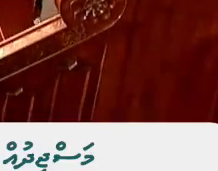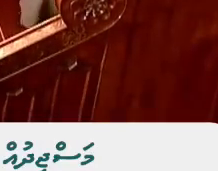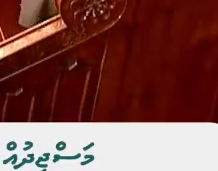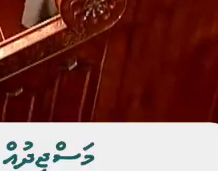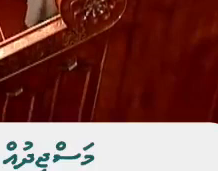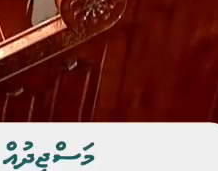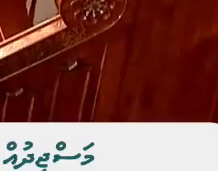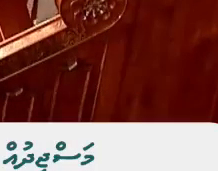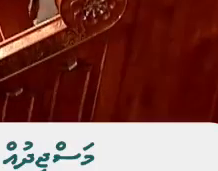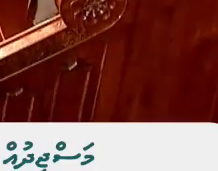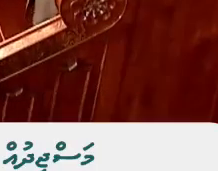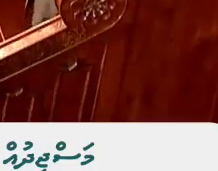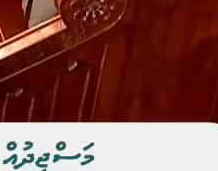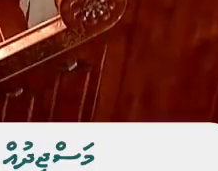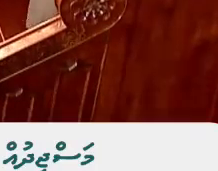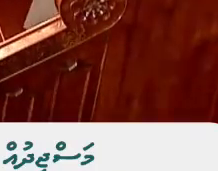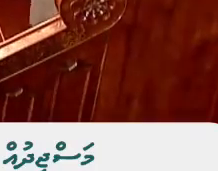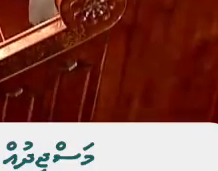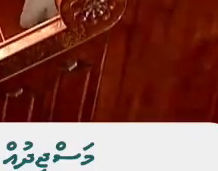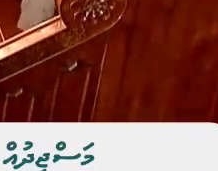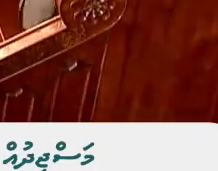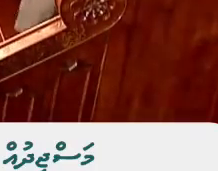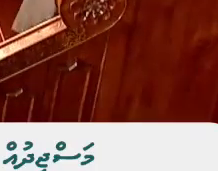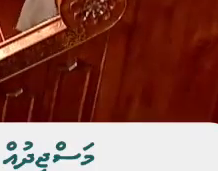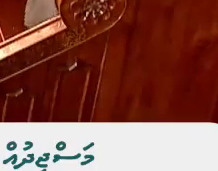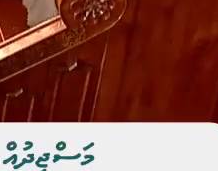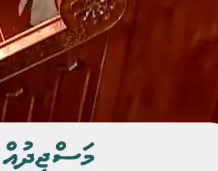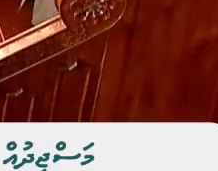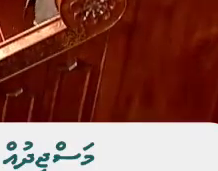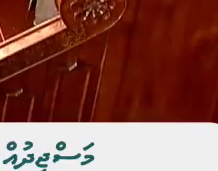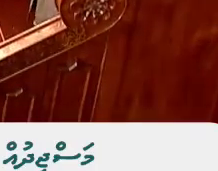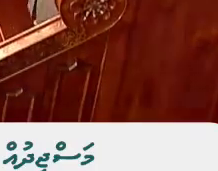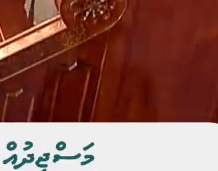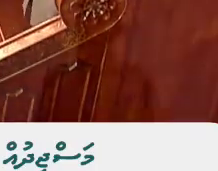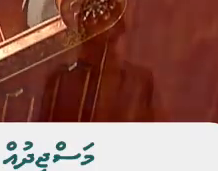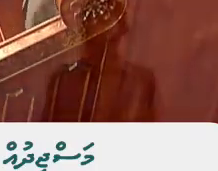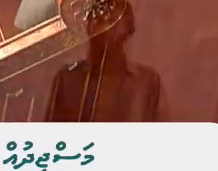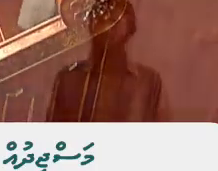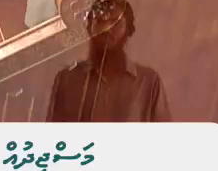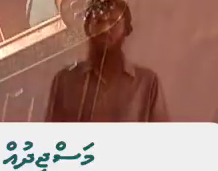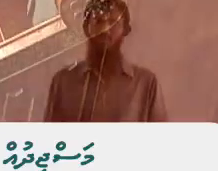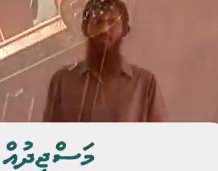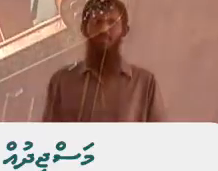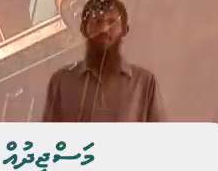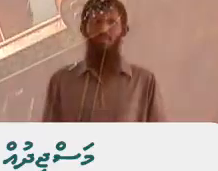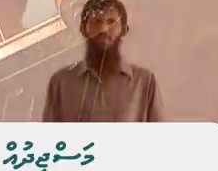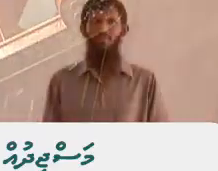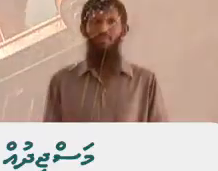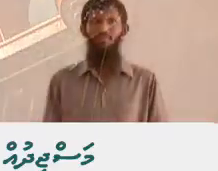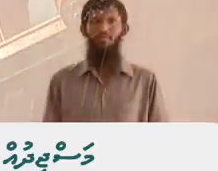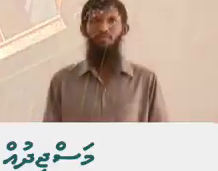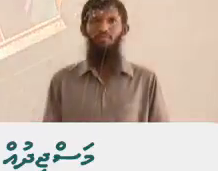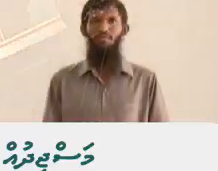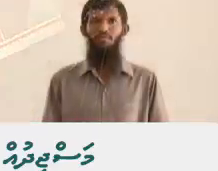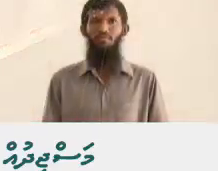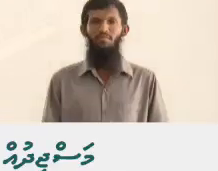الحمد لله الذي شرع للإنسان ما يحفظ صحته ويصون قوته ويقيه